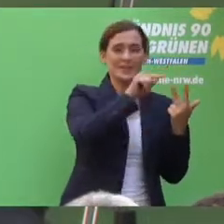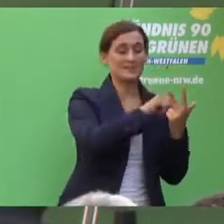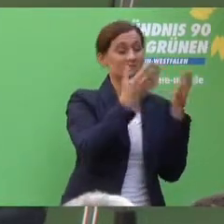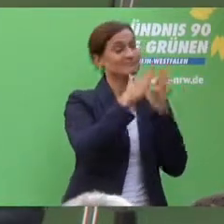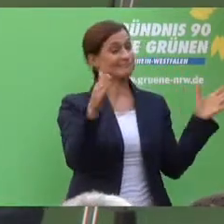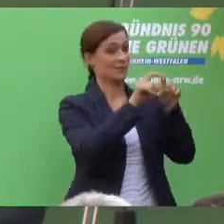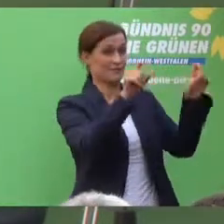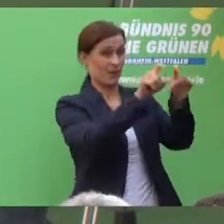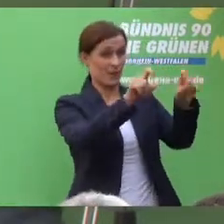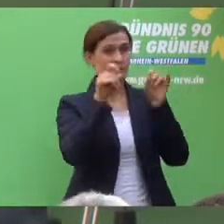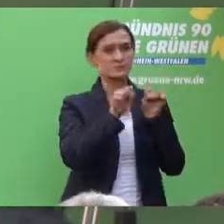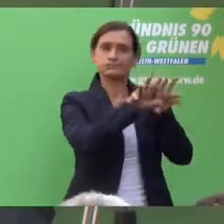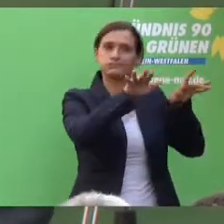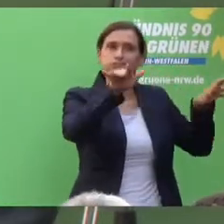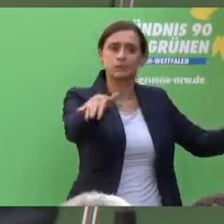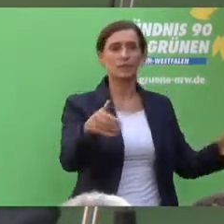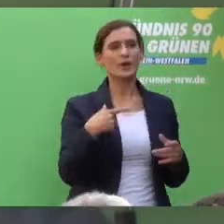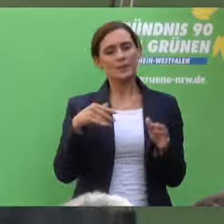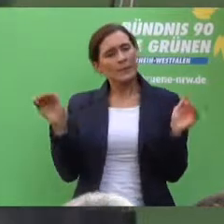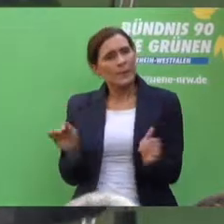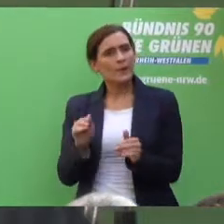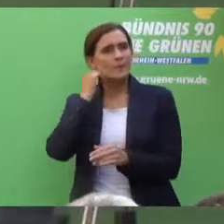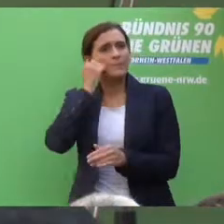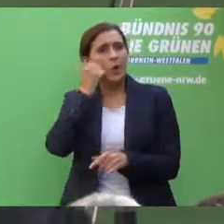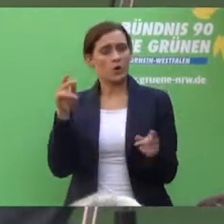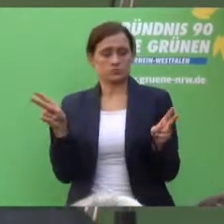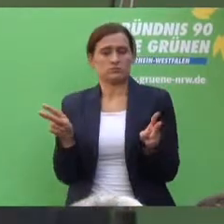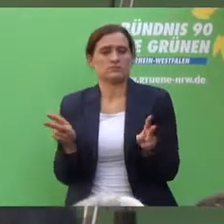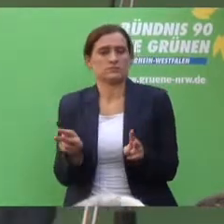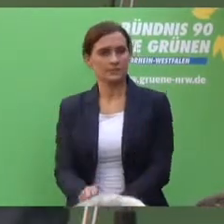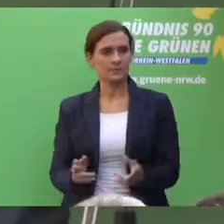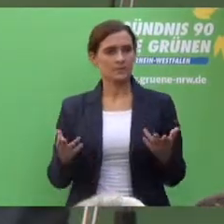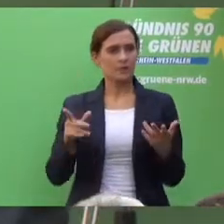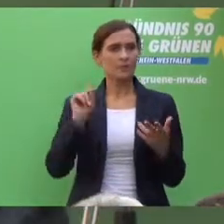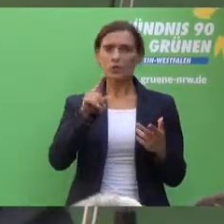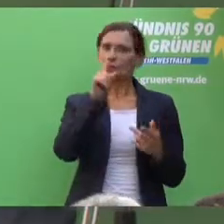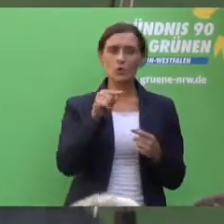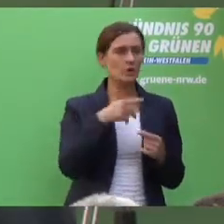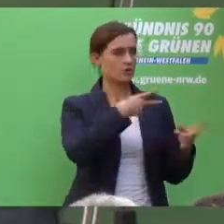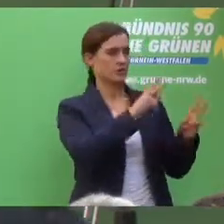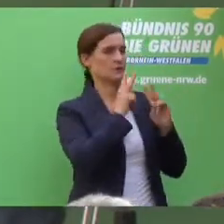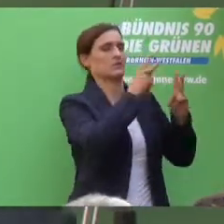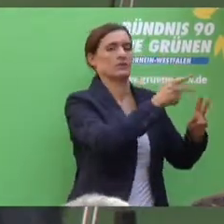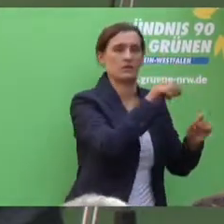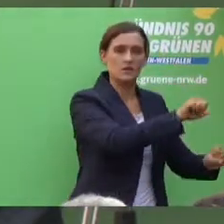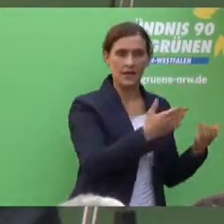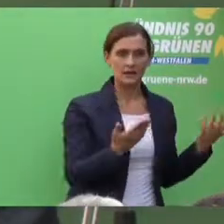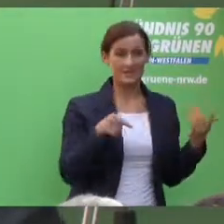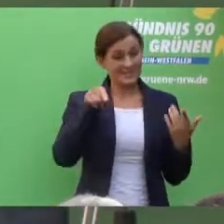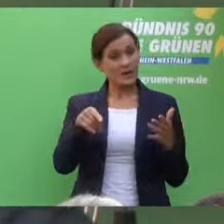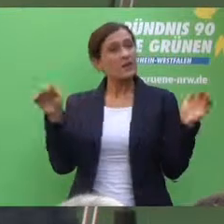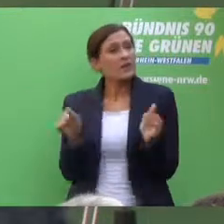mehr freie Bauern sind. Die sind Lohnmäster, die sind nur noch reine Franchise-Nehmer. Die haben keine Freiheit